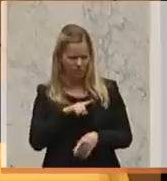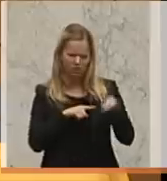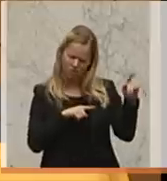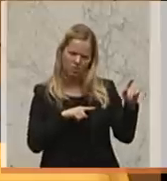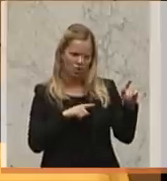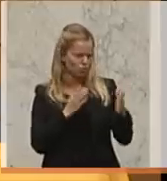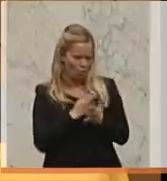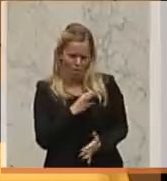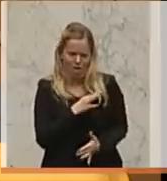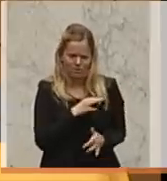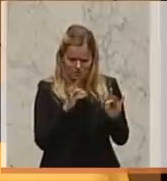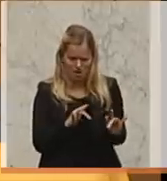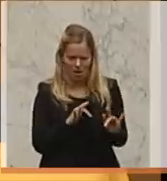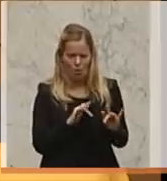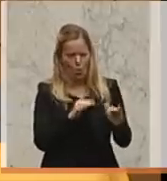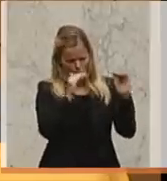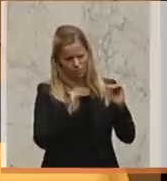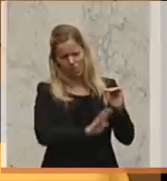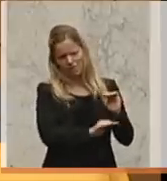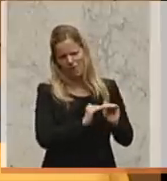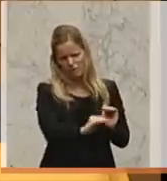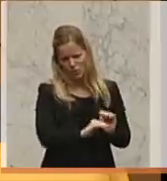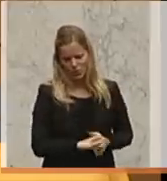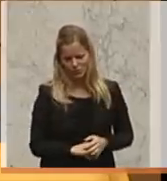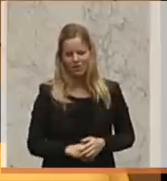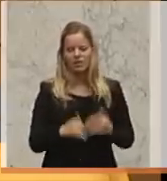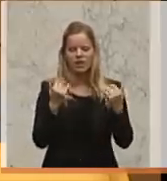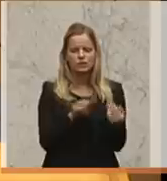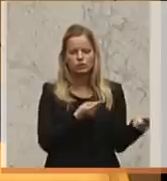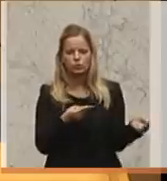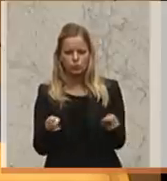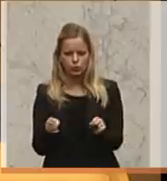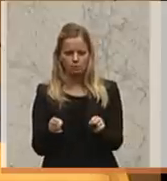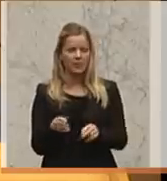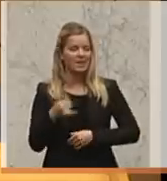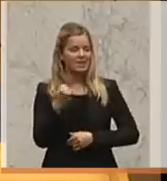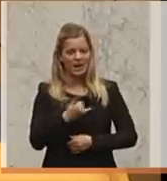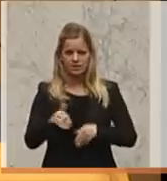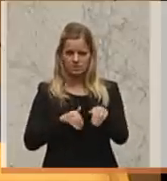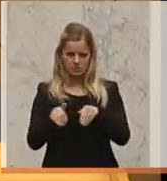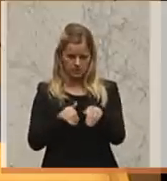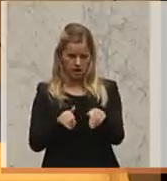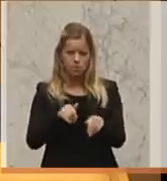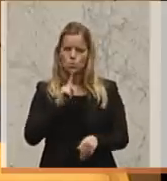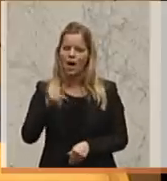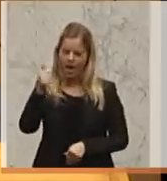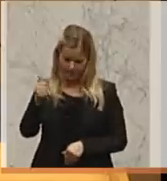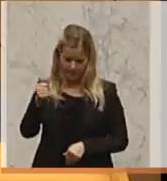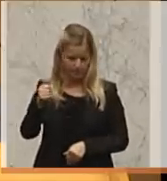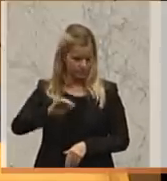Ihrem Niveau, das wissen Sie. Aber gut, kommen wir zurück. Jedes Ministerium, bis auf eines, jedes Ministerium die